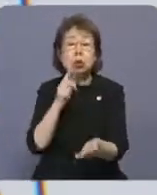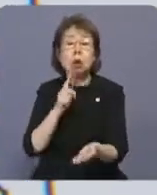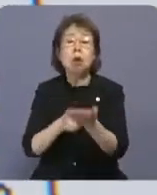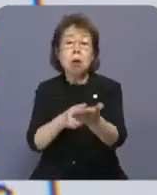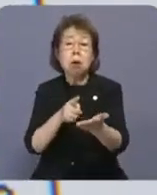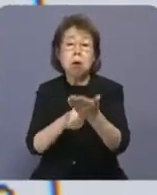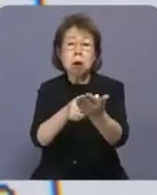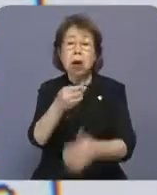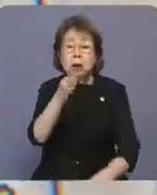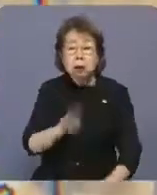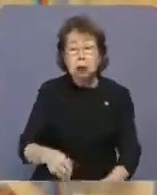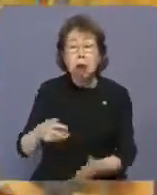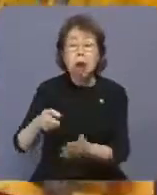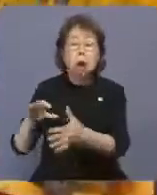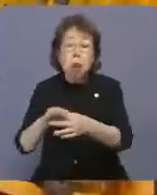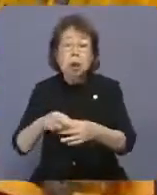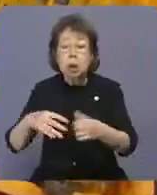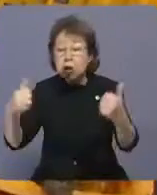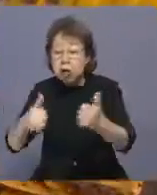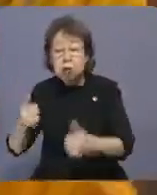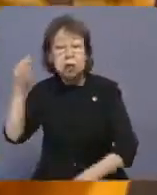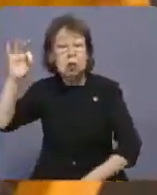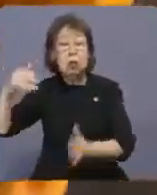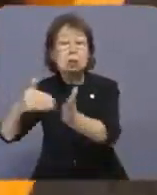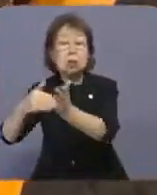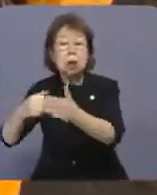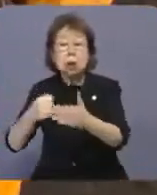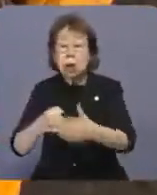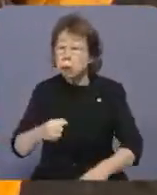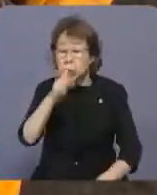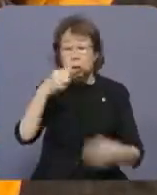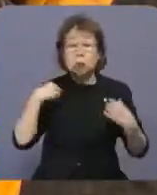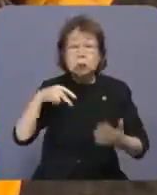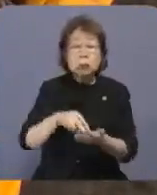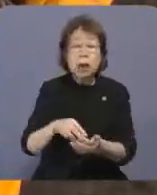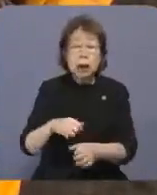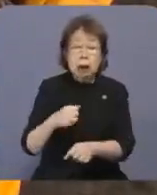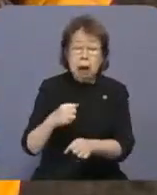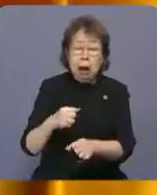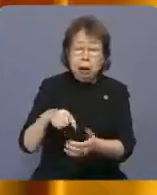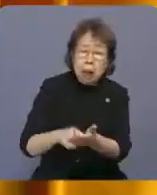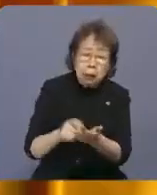지적했지만 관련 부처와 협의를 거친 사항이라며 해수부는